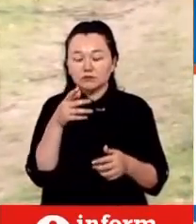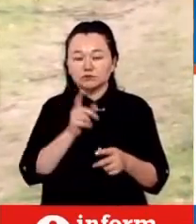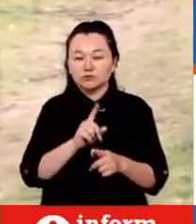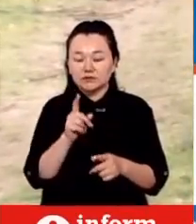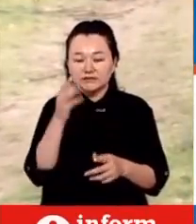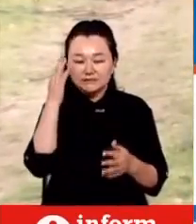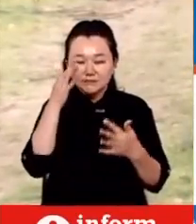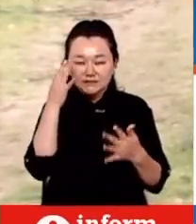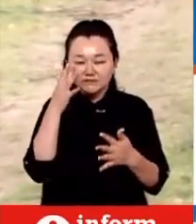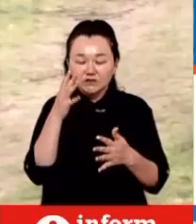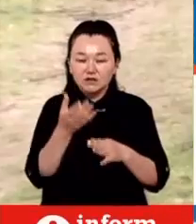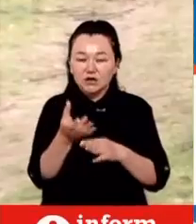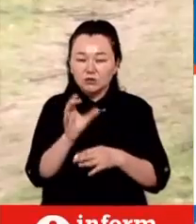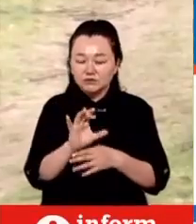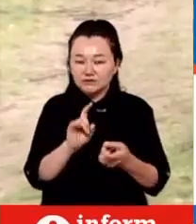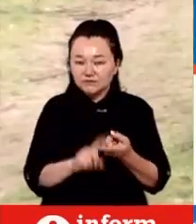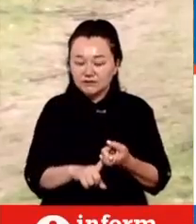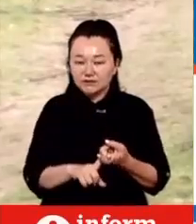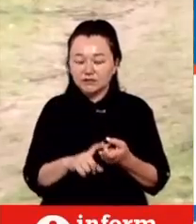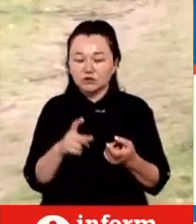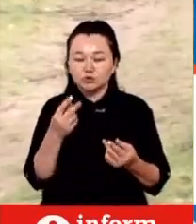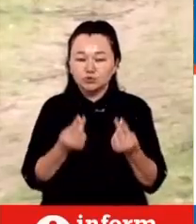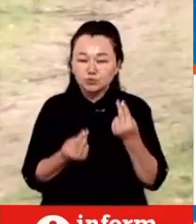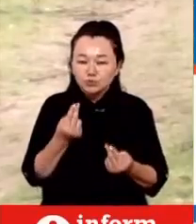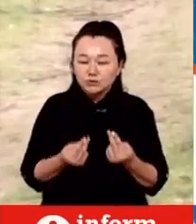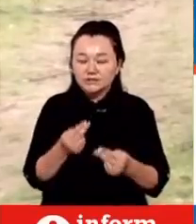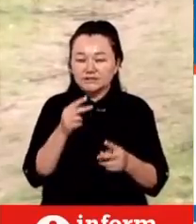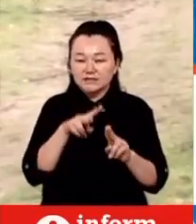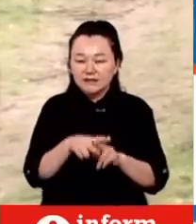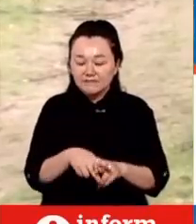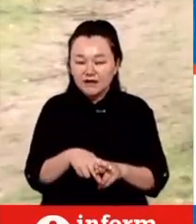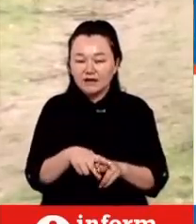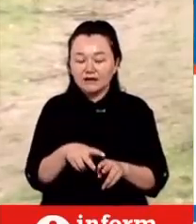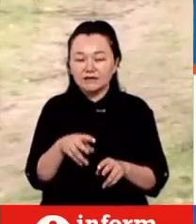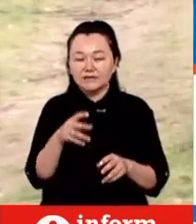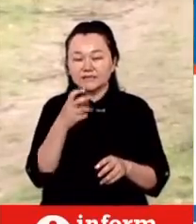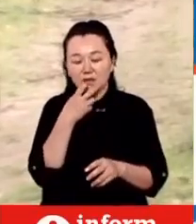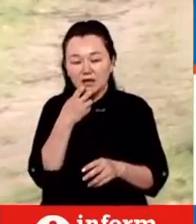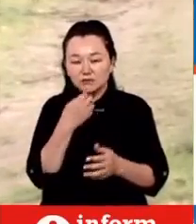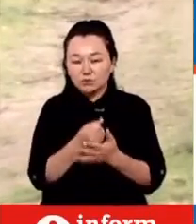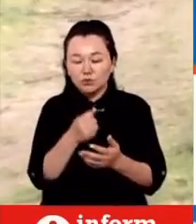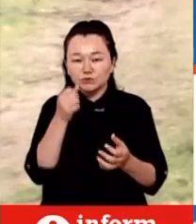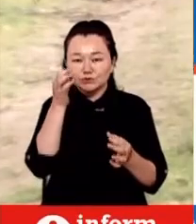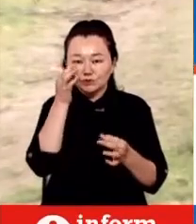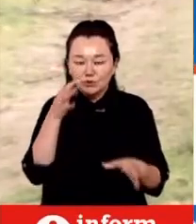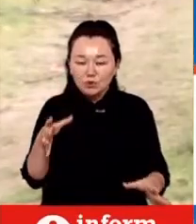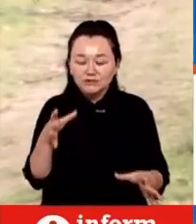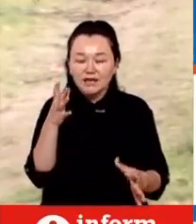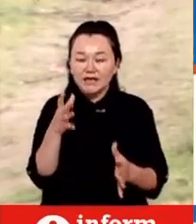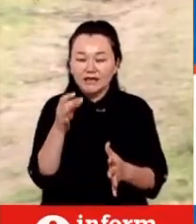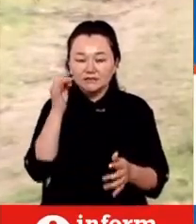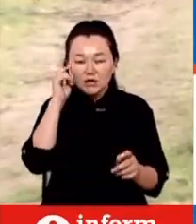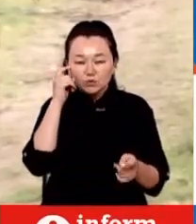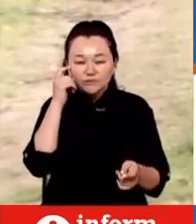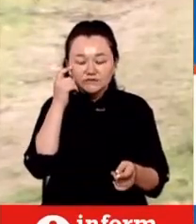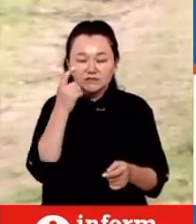смысловой нагрузки шутки они заставляют и смеяться до слез и задумываться